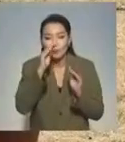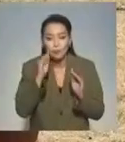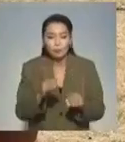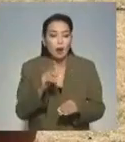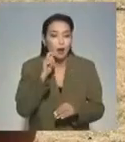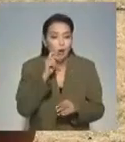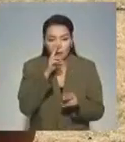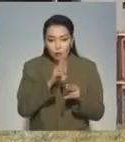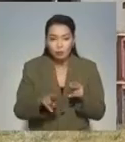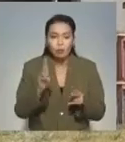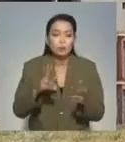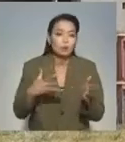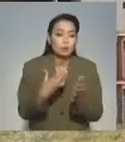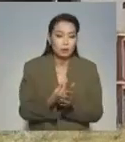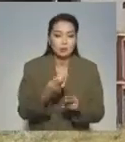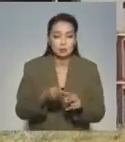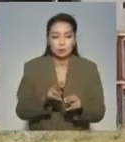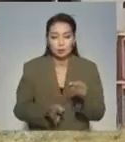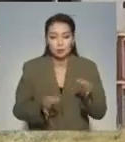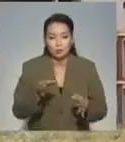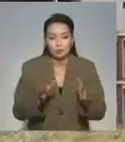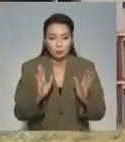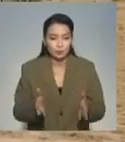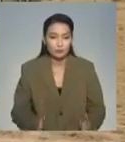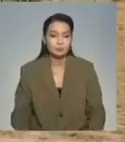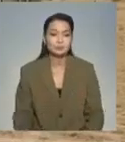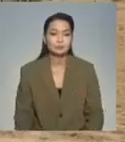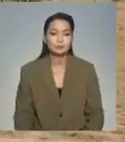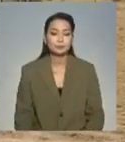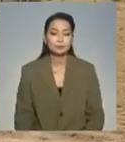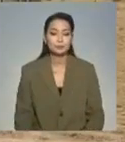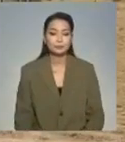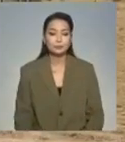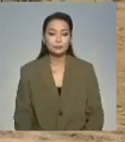айырылғаны содан соң анықталмақ. Айзат Өребекқызы, Нұрғазы Жүніс, Астана Таймс, Түркістан облысынан.